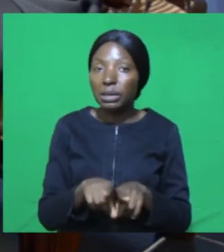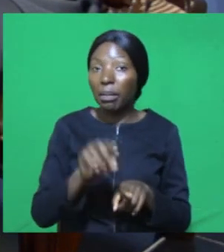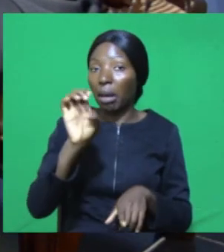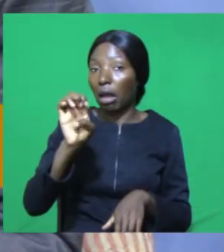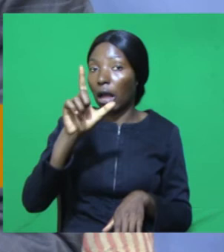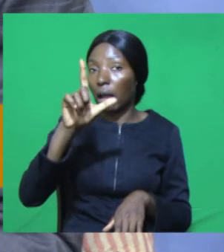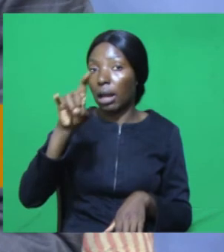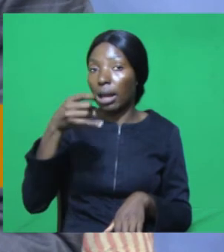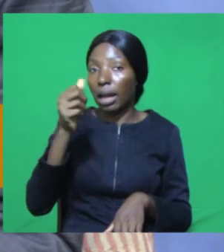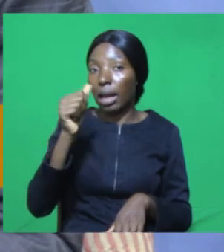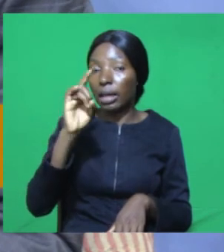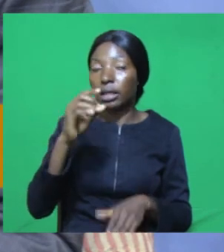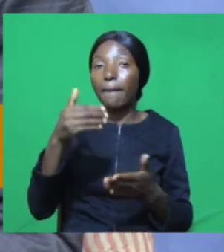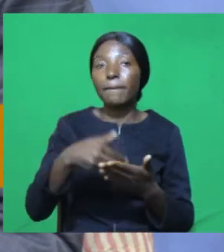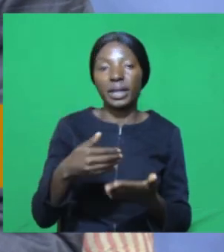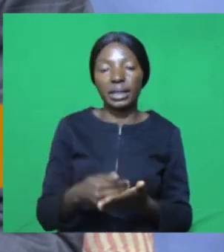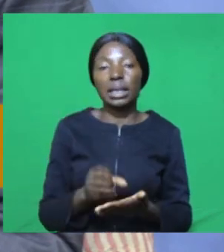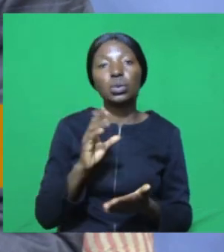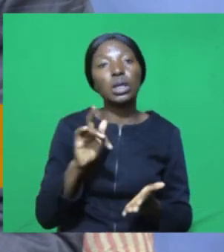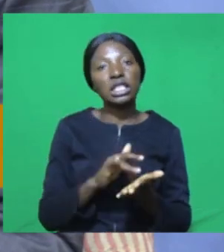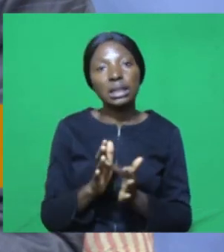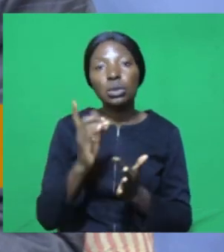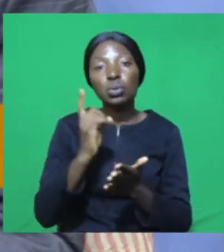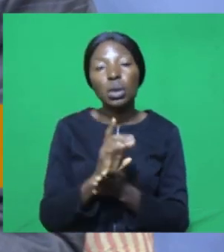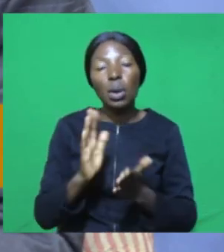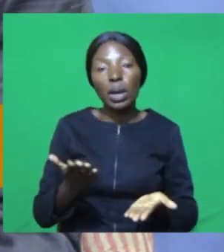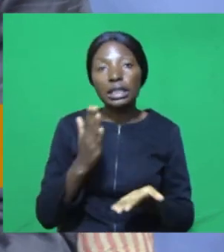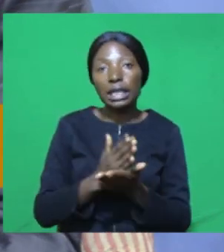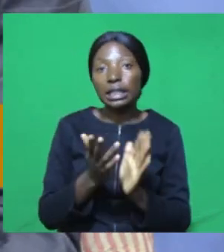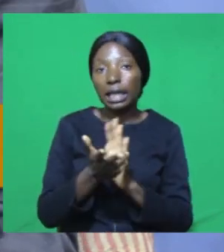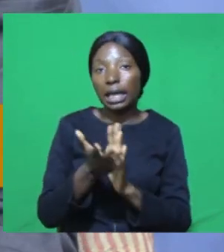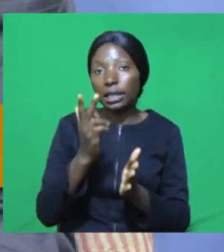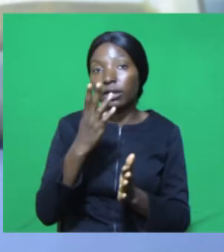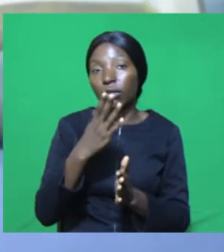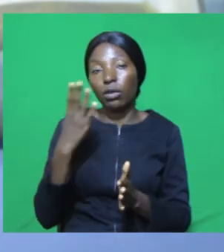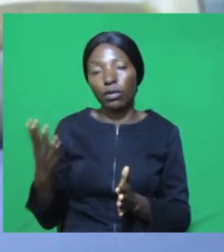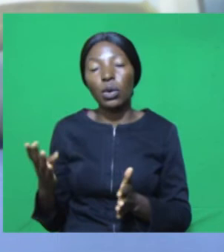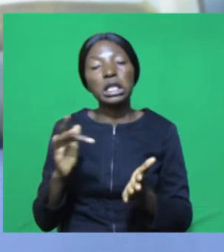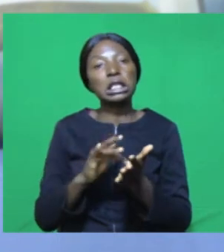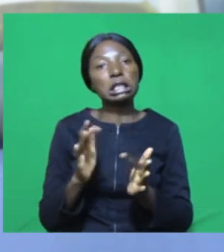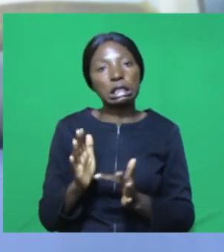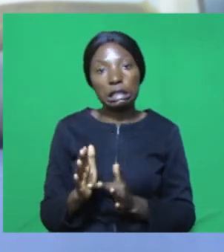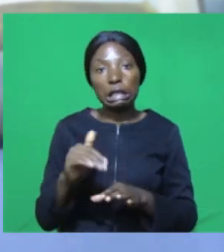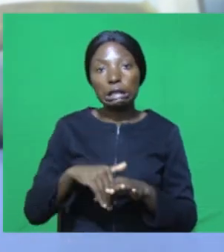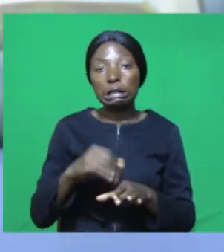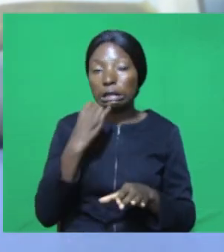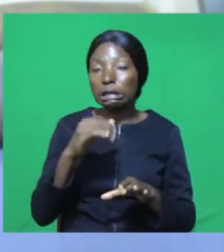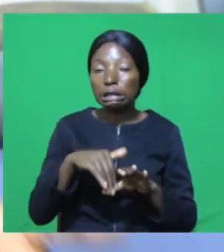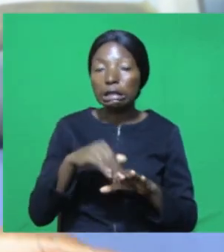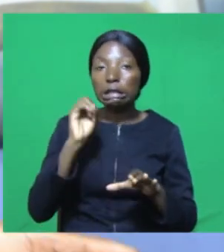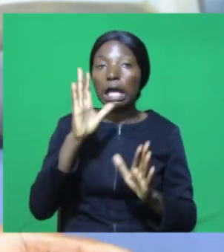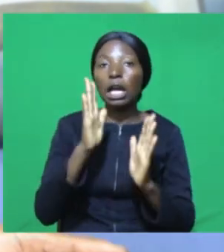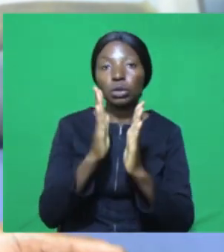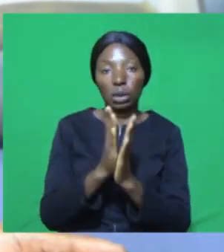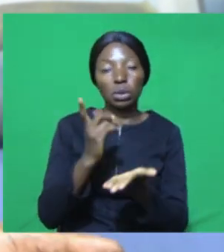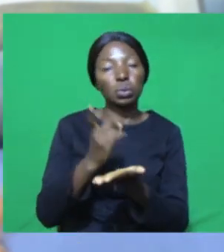message. Saka nangana. Saka Jesu arikuitei kubva 1844. Pindura iti. Akatimiririra musanctuary. Rutongo